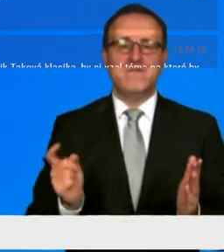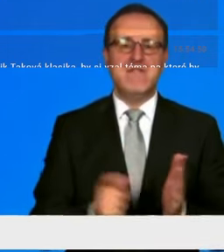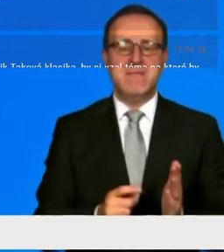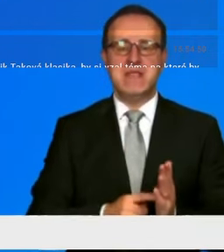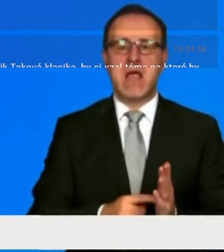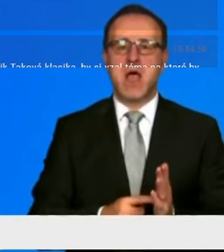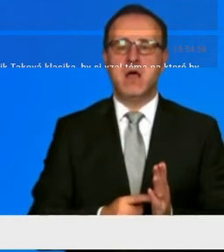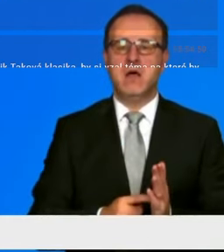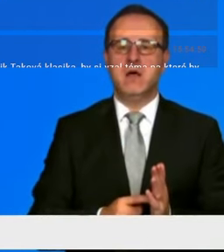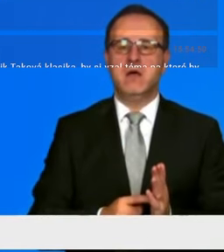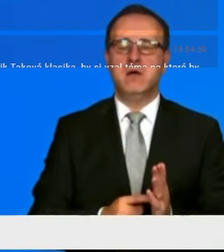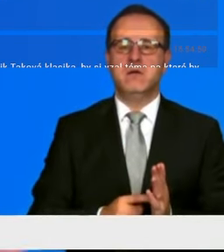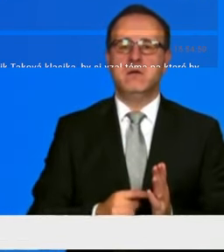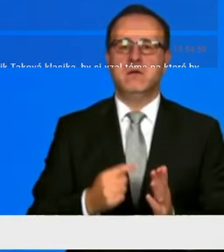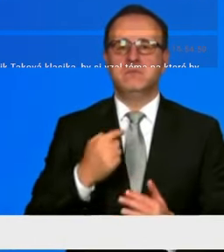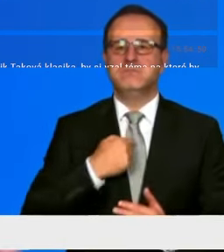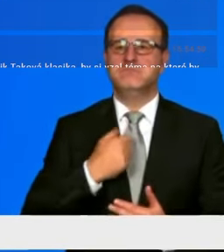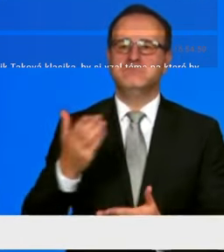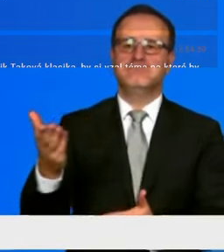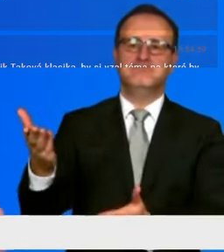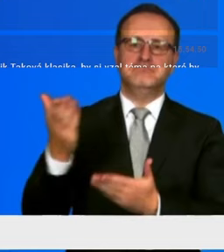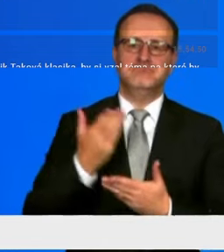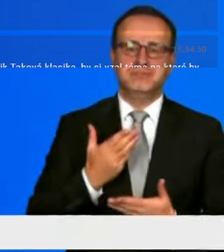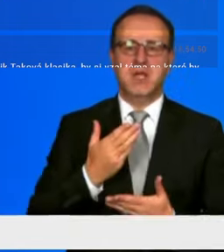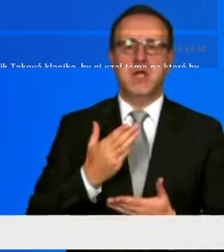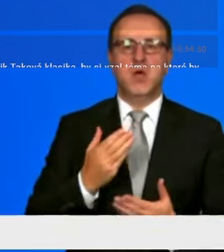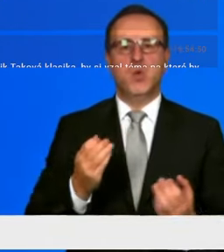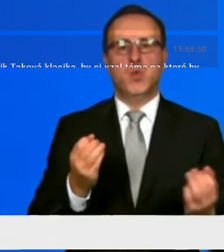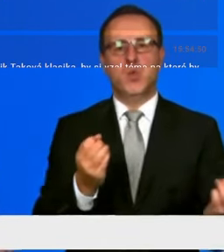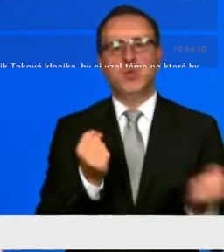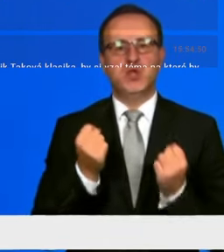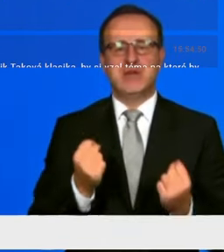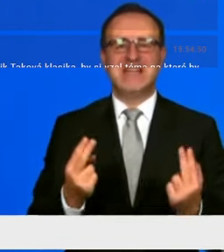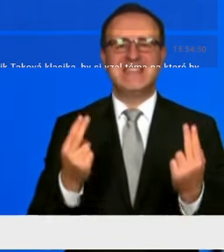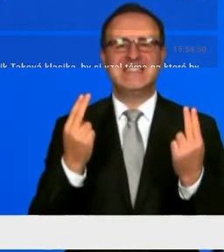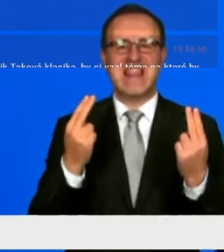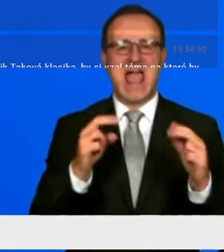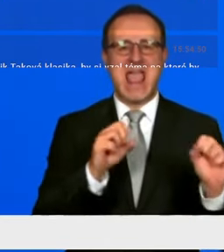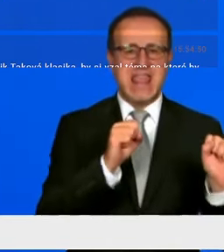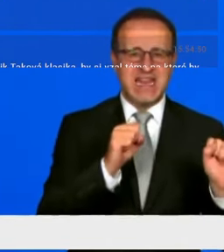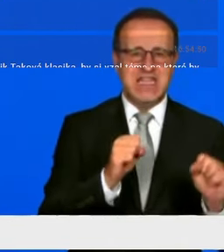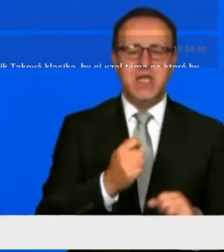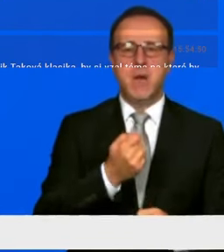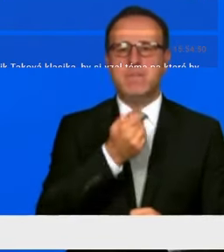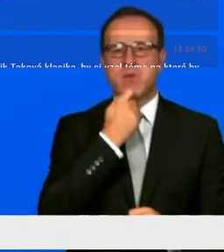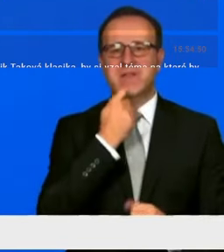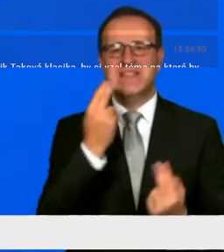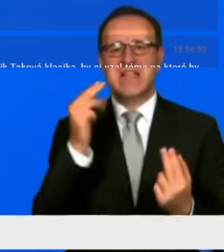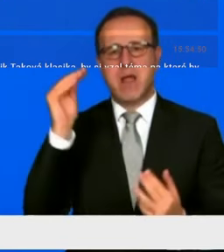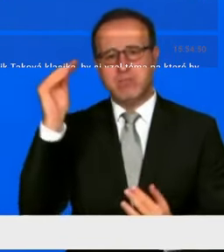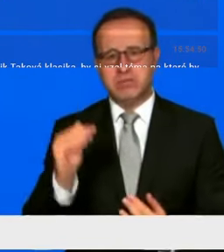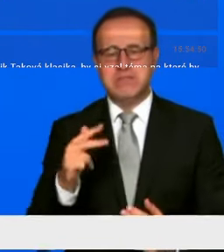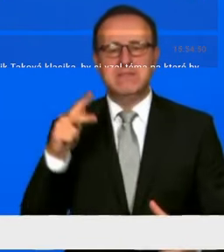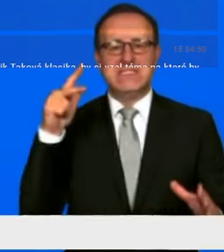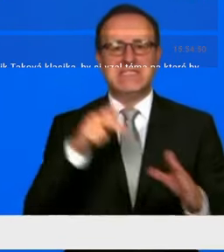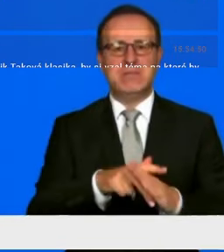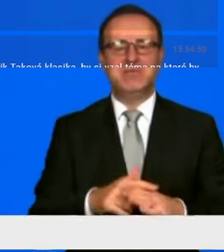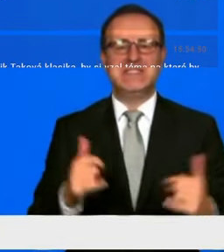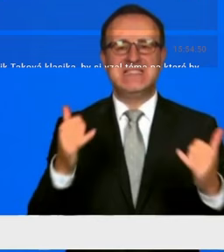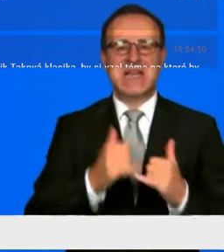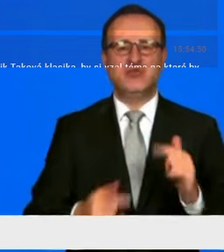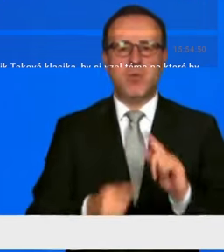zníženie cien potravín na udržanie cien energií ak niekto povie že chce byť garantom zahraničnej politiky tak netreba